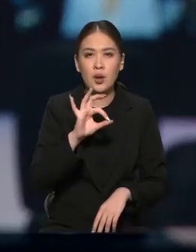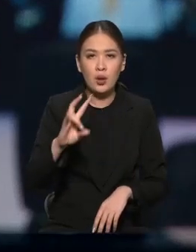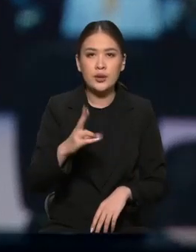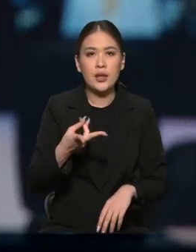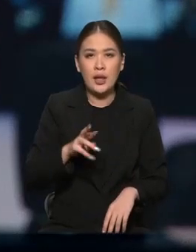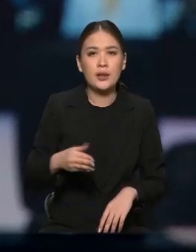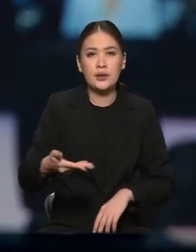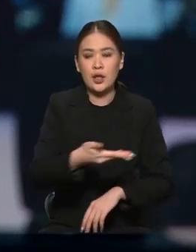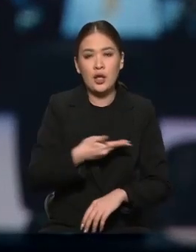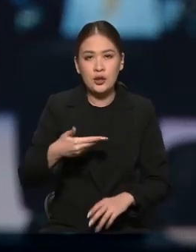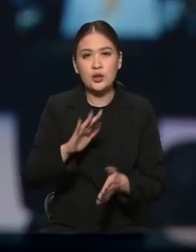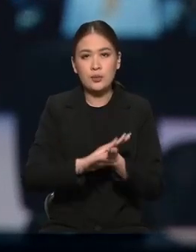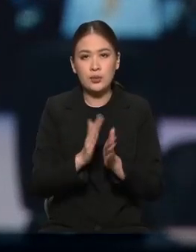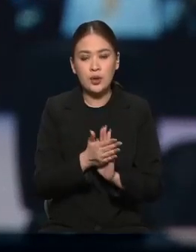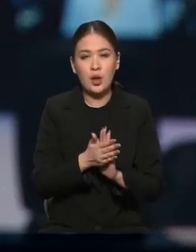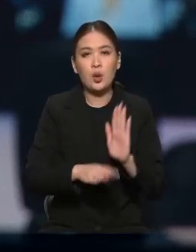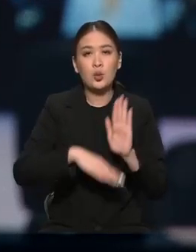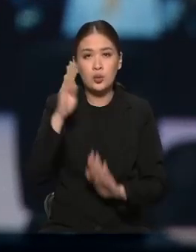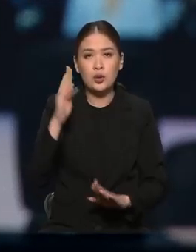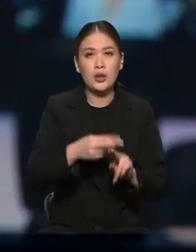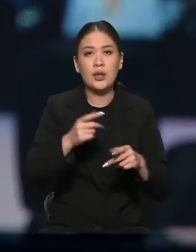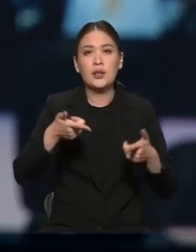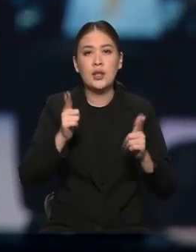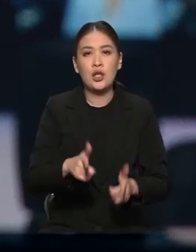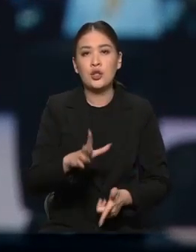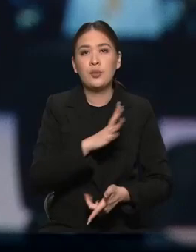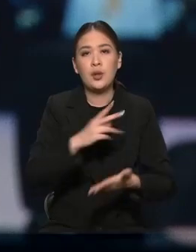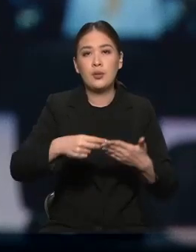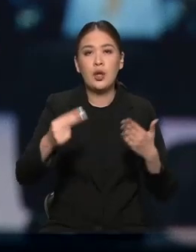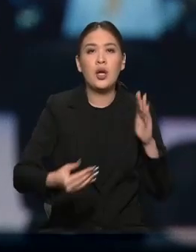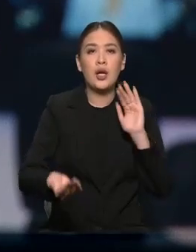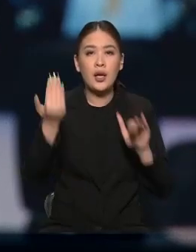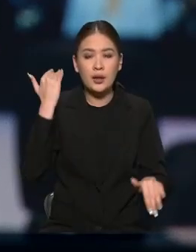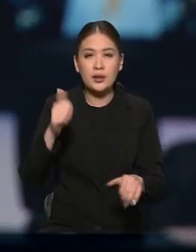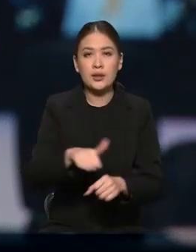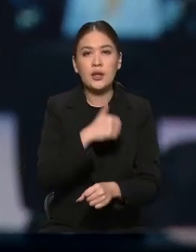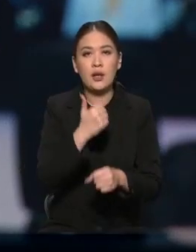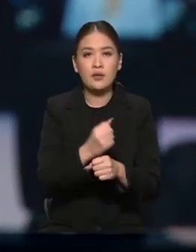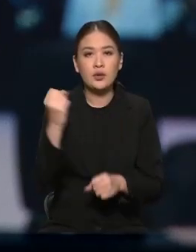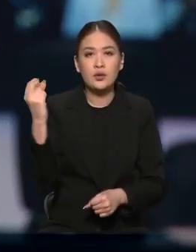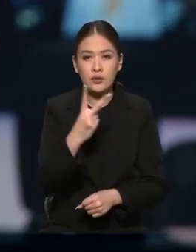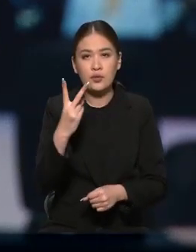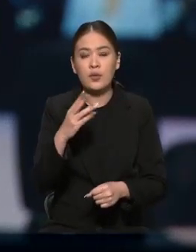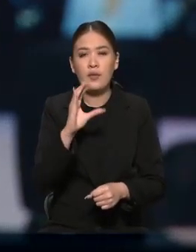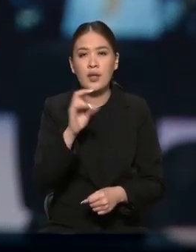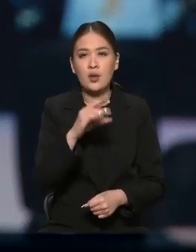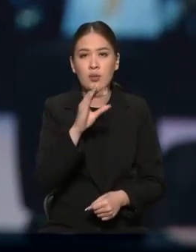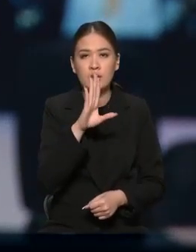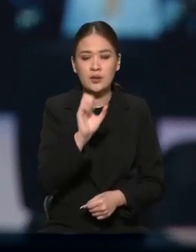нас стал стратегическим партнёром Соглашение об этом было подписано чуть ранее между главами двух внешнеполитических ведомств наших